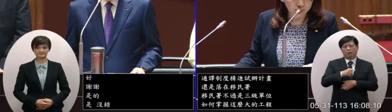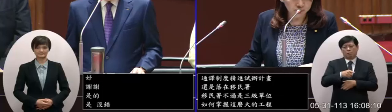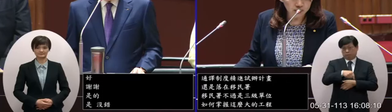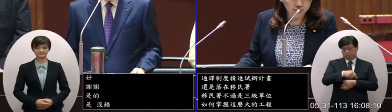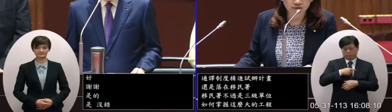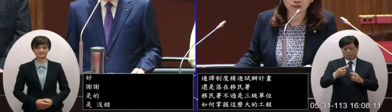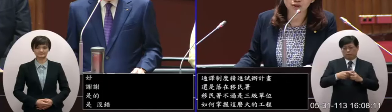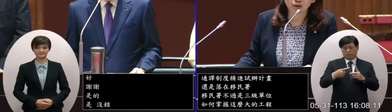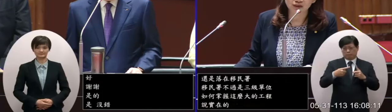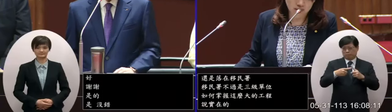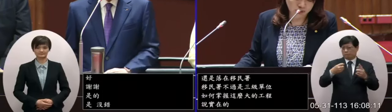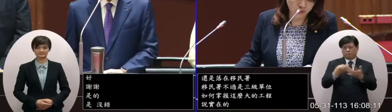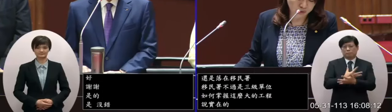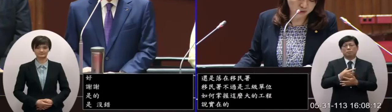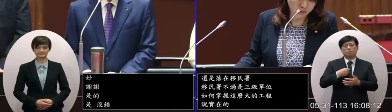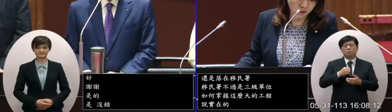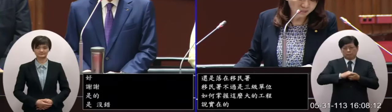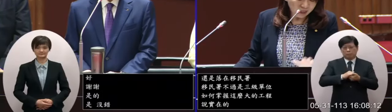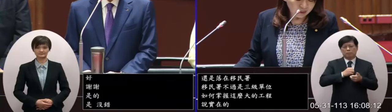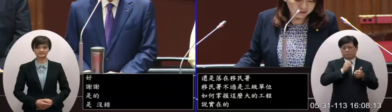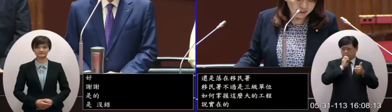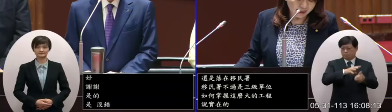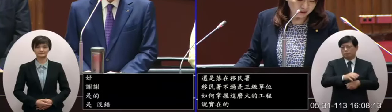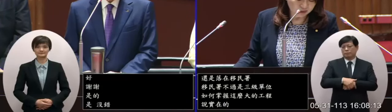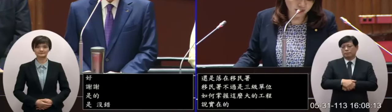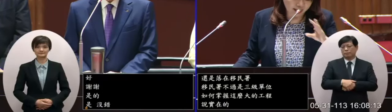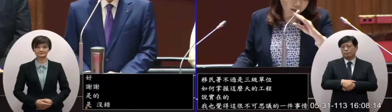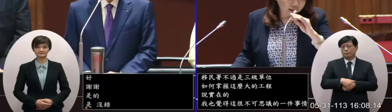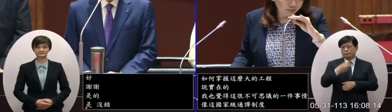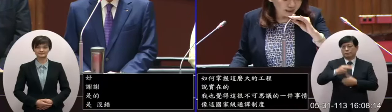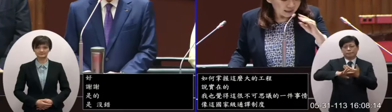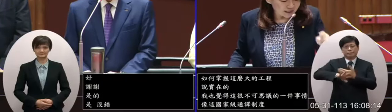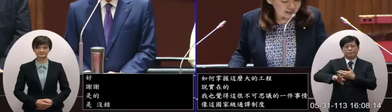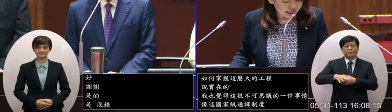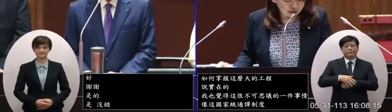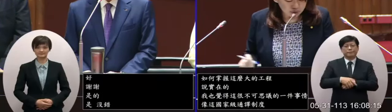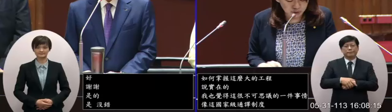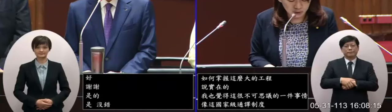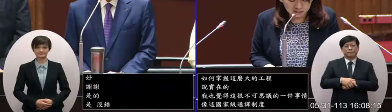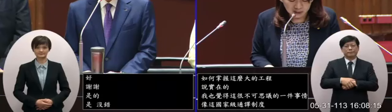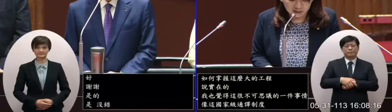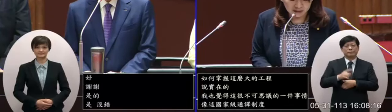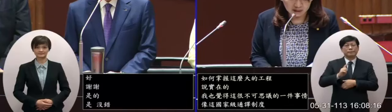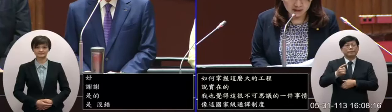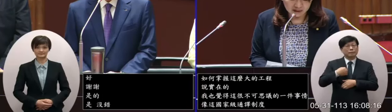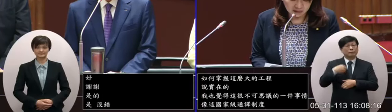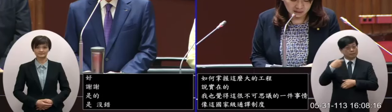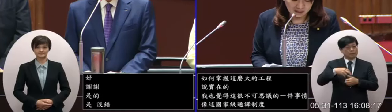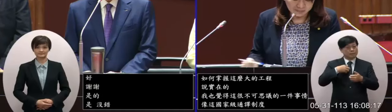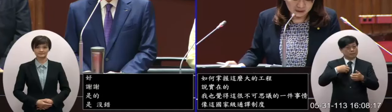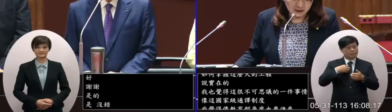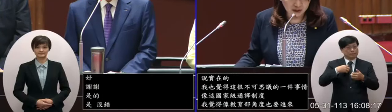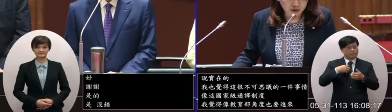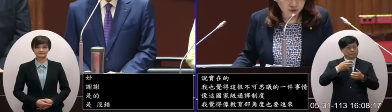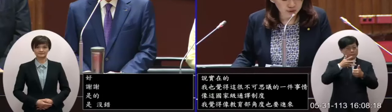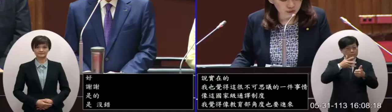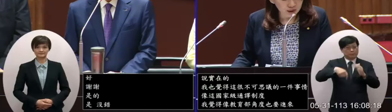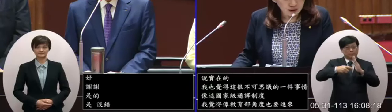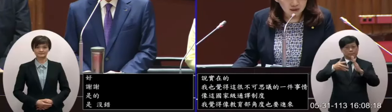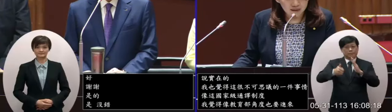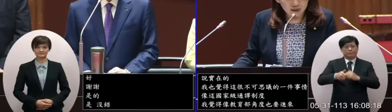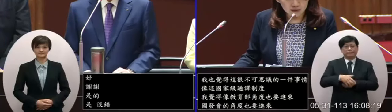足，这部分我必须要跟移民署说一句话。好，那再来还有其他的，那再来还有就是说，我要跟院长请教，